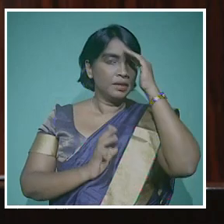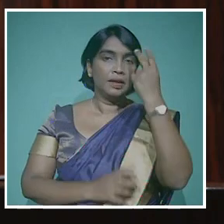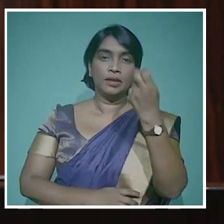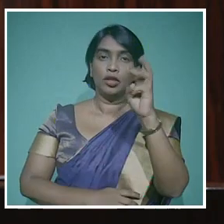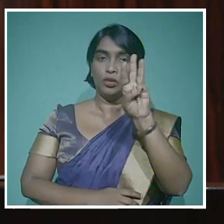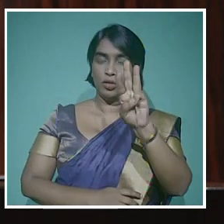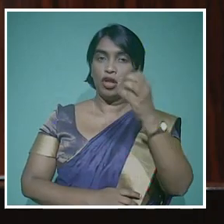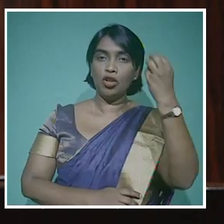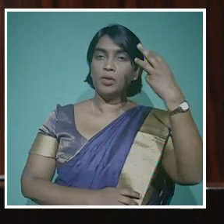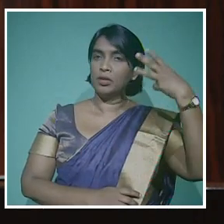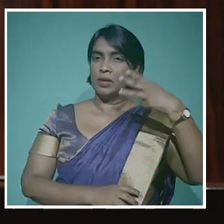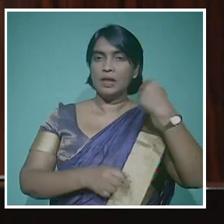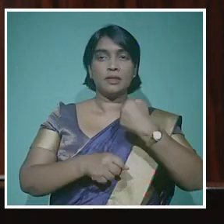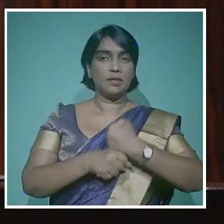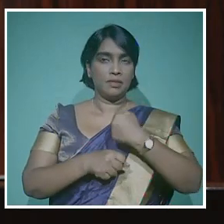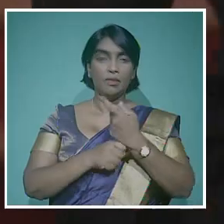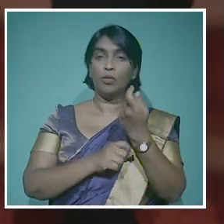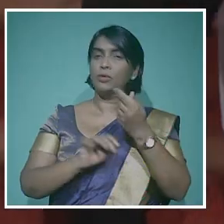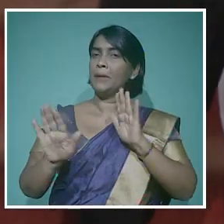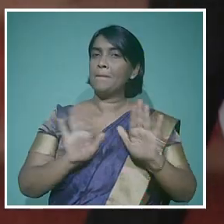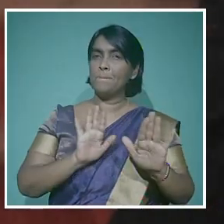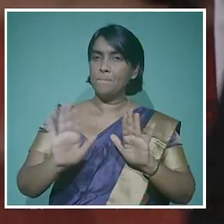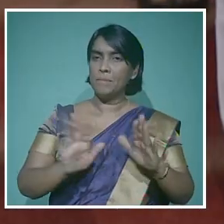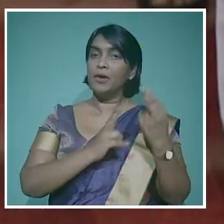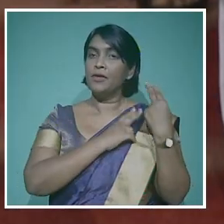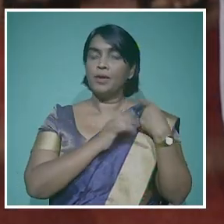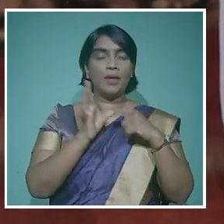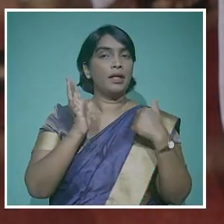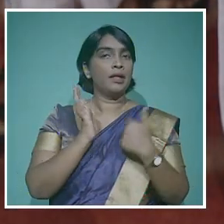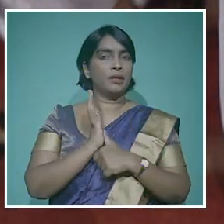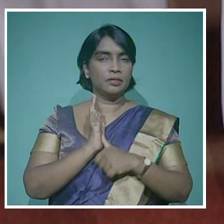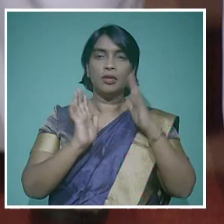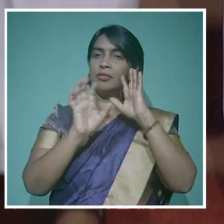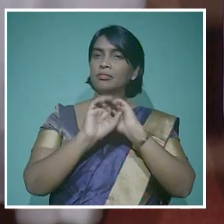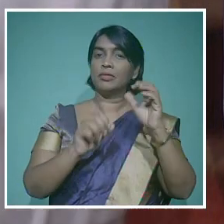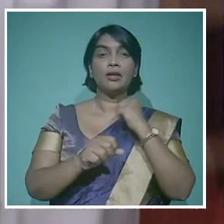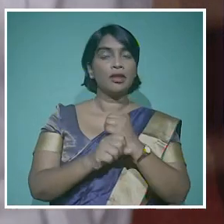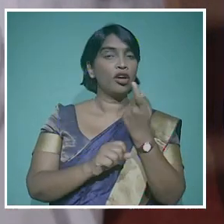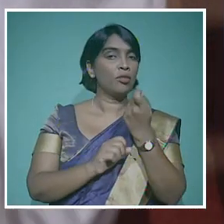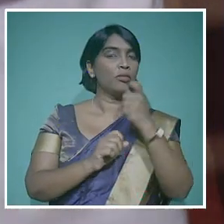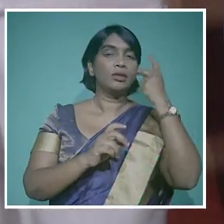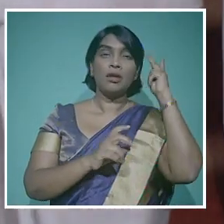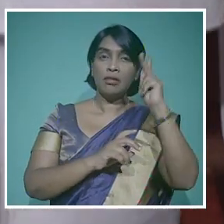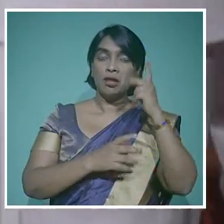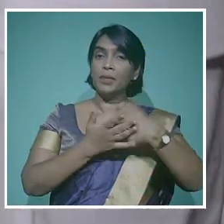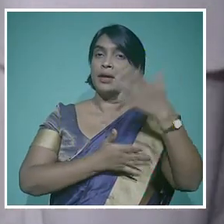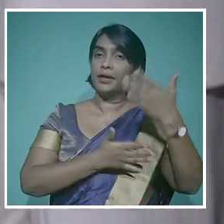2003 අංක 3 ධර්ම රාජ්‍ය මූල්‍ය කල්මනාකරණ වගකීම් පනත යටතේ නිකුත් කරන ලද රාජ්‍ය මූල්‍ය කල්මනාකරණ